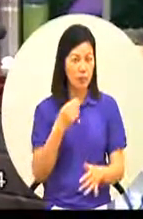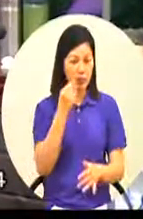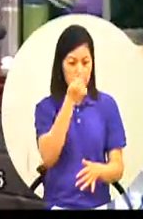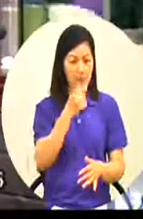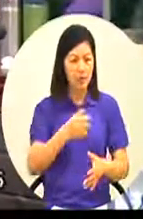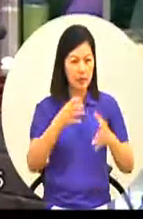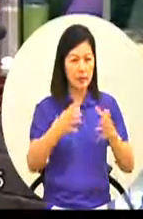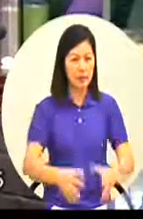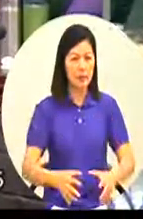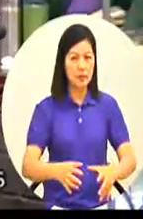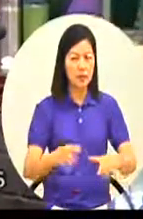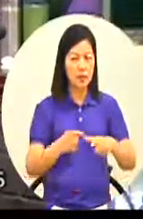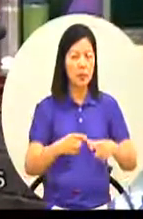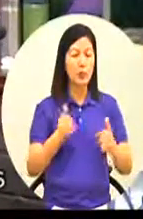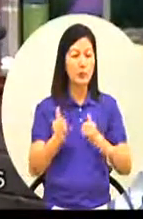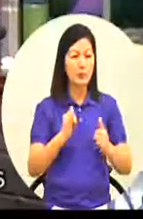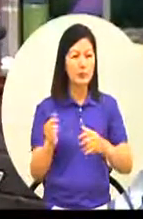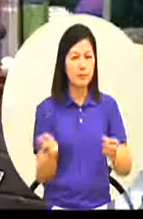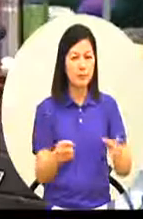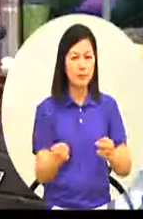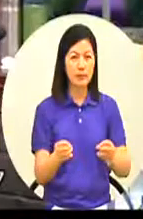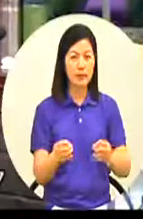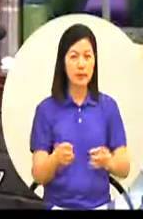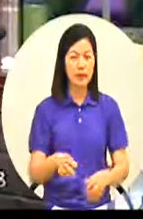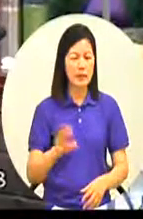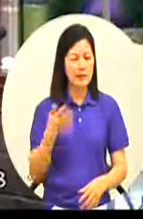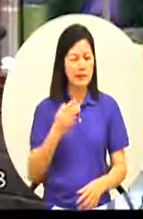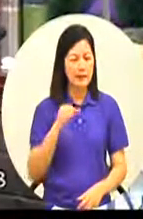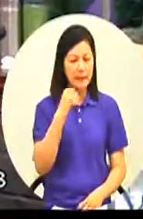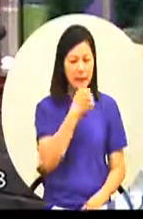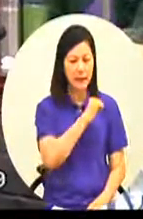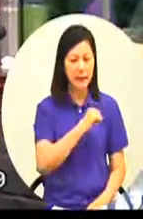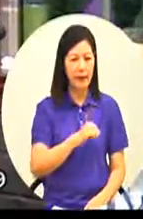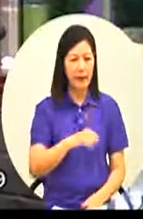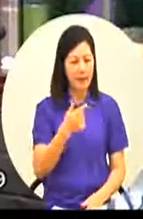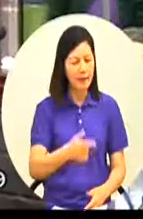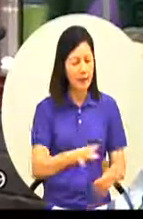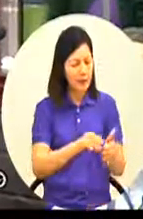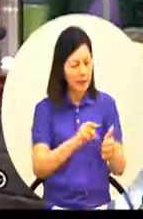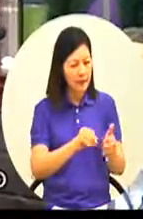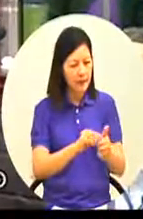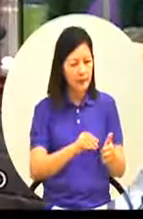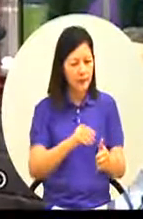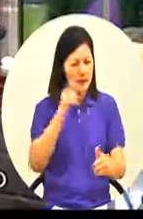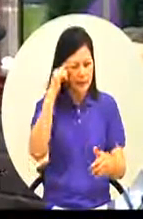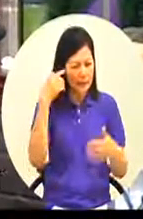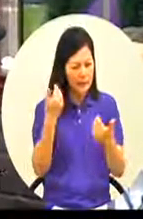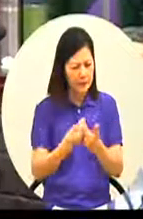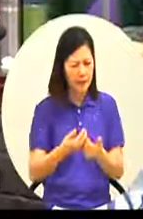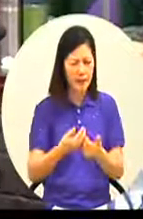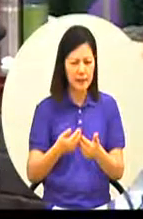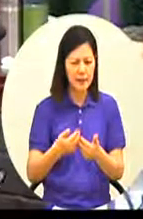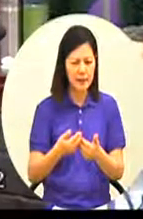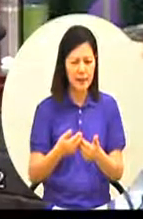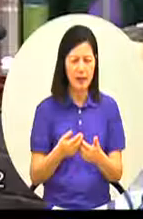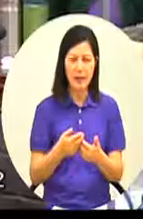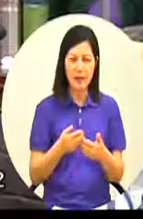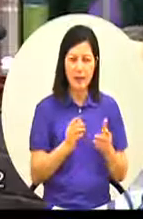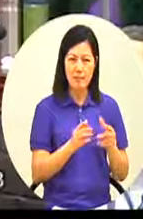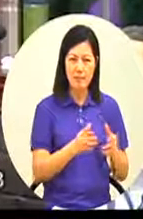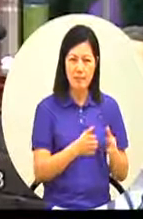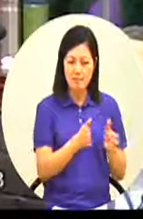公民论坛嘛，只可惜就是说我们台湾要慢慢学习，说不要有太极端的意见。假设你说我所有